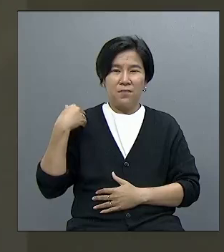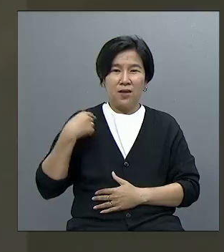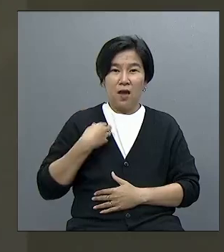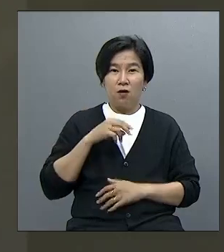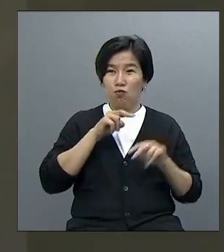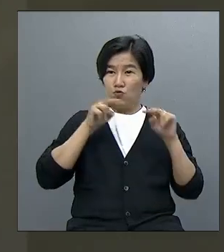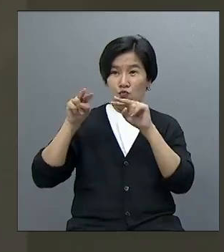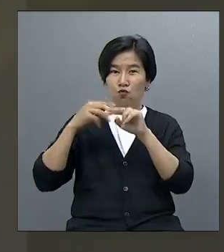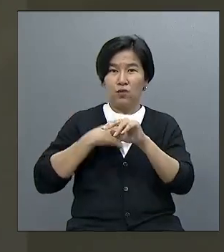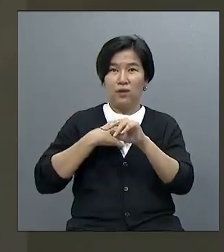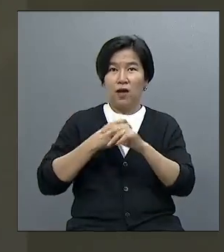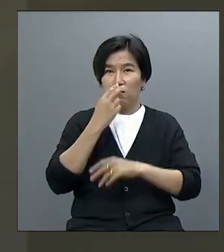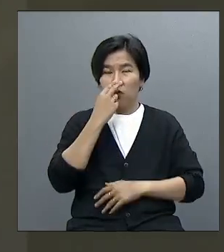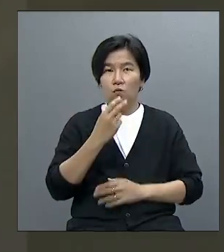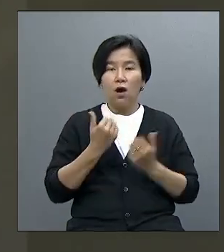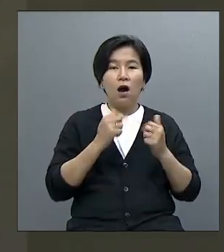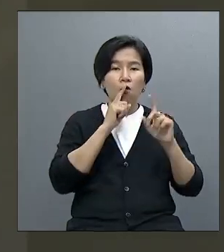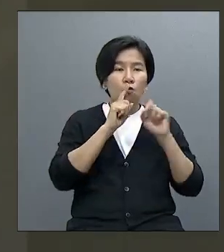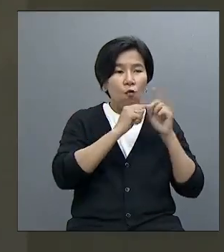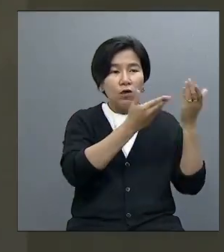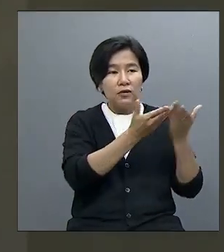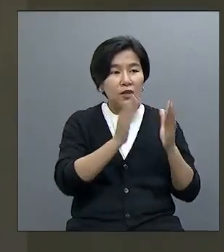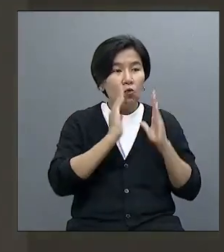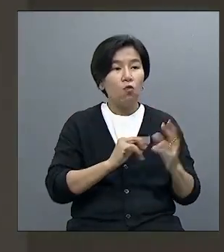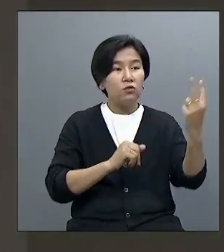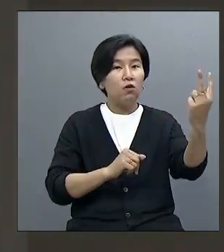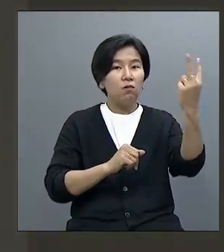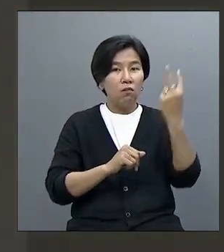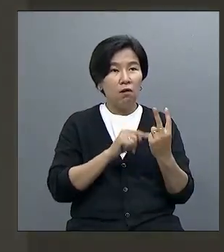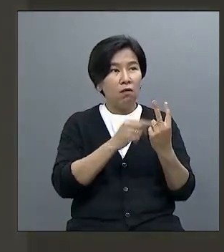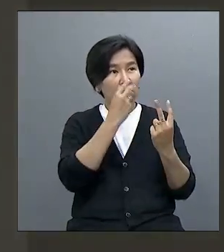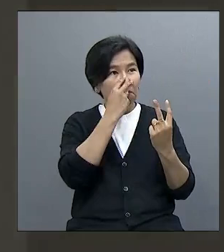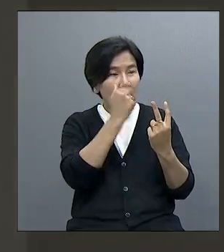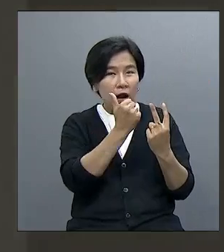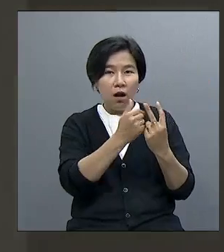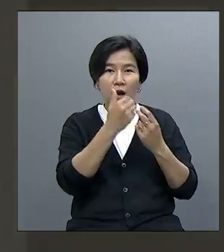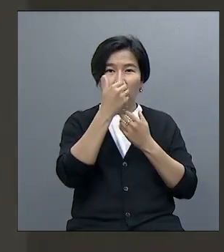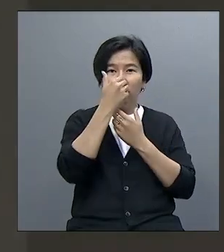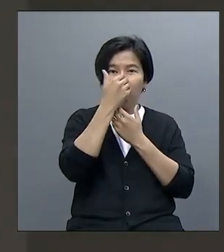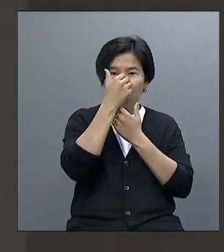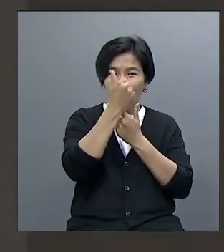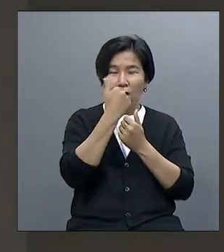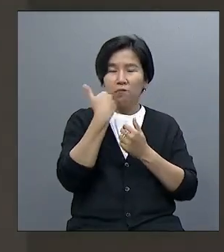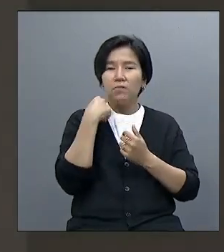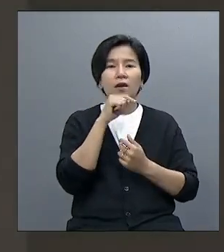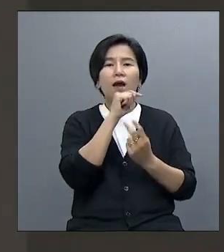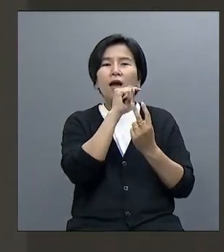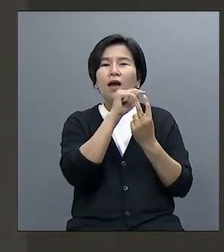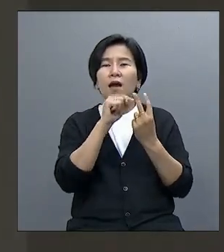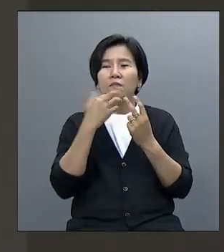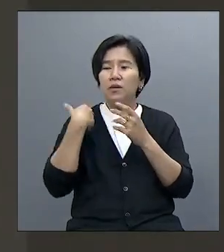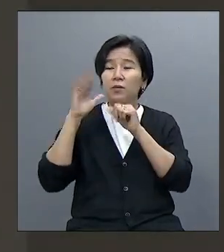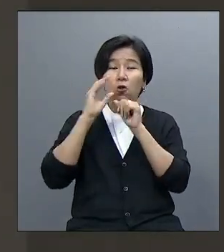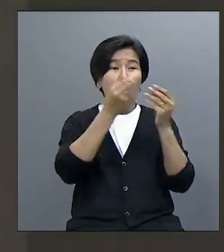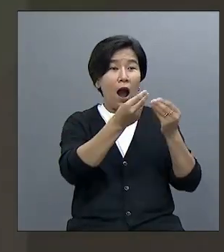ลองกันเมื่อสักครู่นี้ลองคุยกับแขกรับเชิญทั้งสองท่านของเราแล้วรู้สึกว่าน่าสนุกมากไม่รู้เดี๋ยวอาจารย์ทั้งสองท่านจะมีโจทย์ให้พิธีกรได้ทำหรือเปล่